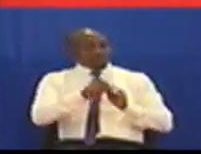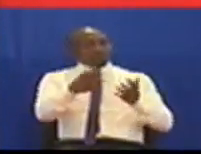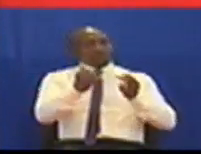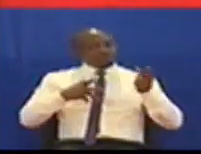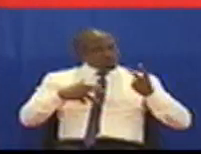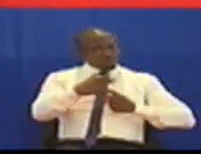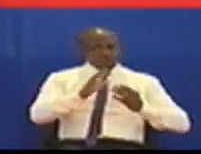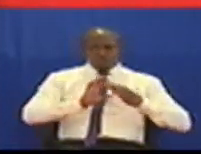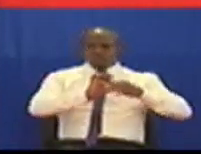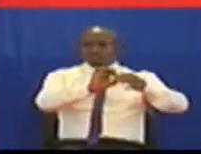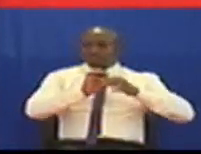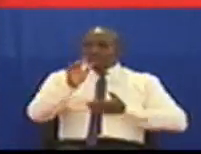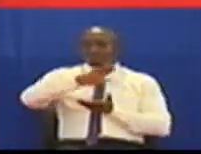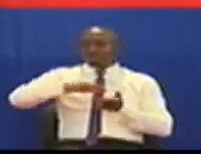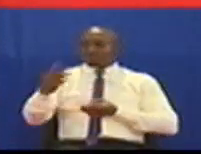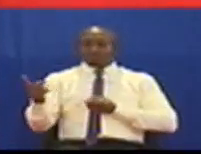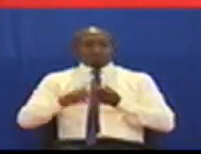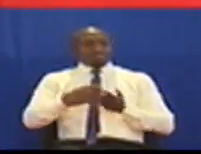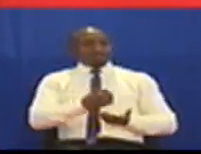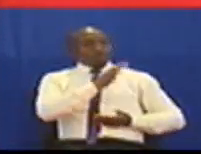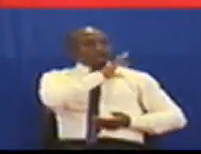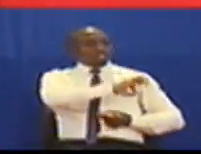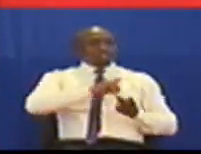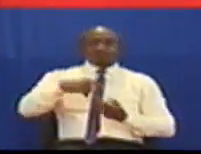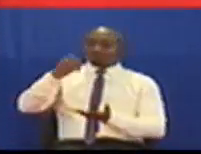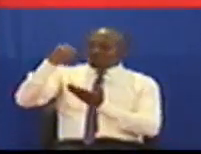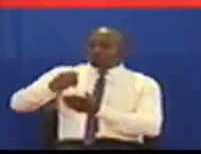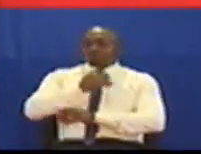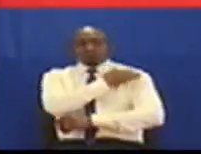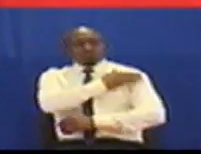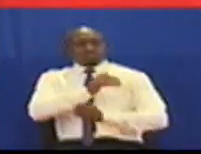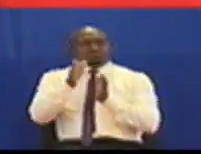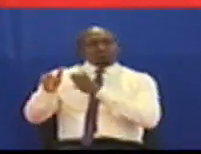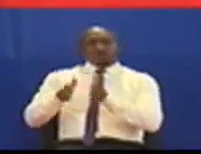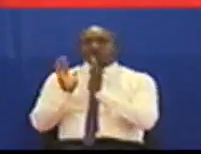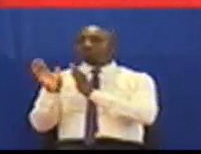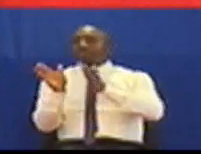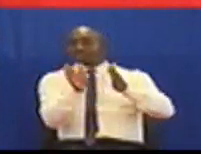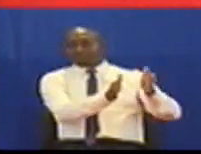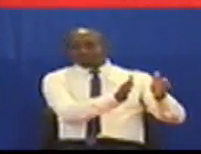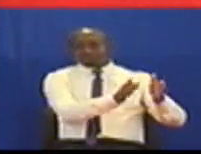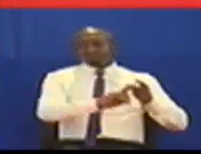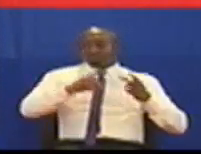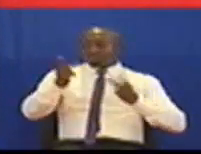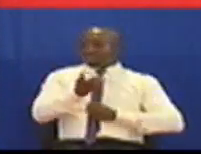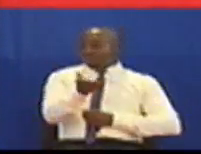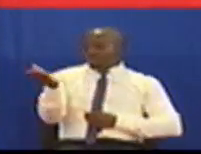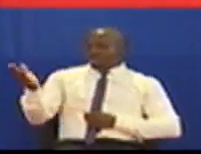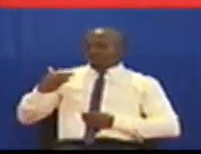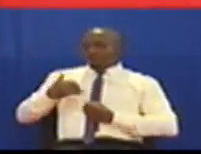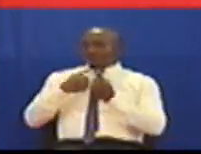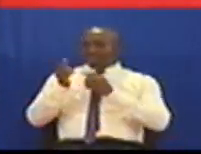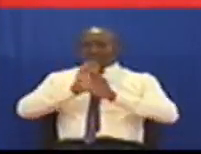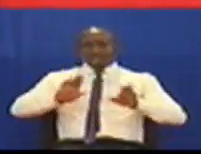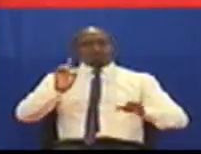nilivyosema: waajiri, mfuko na utumishi, mkaweka utaratibu. Na hali kadhalika kama walivyoongea wenzangu, kuna